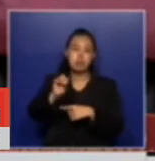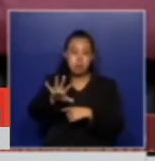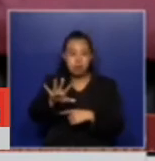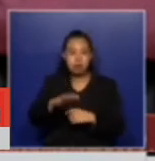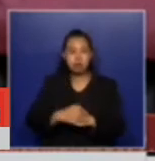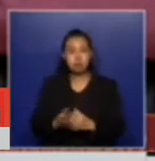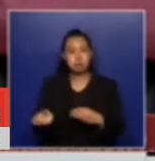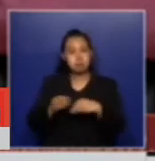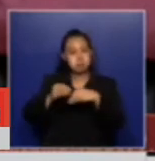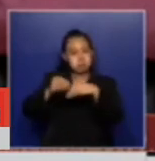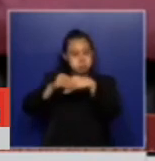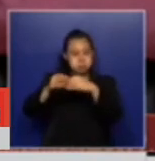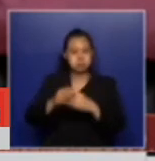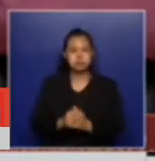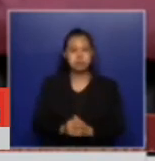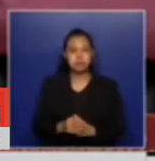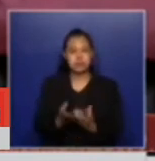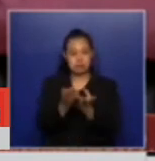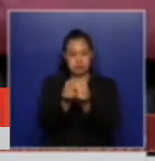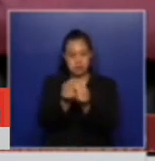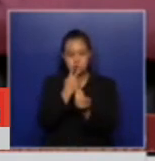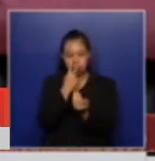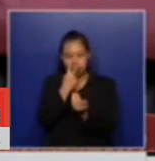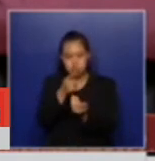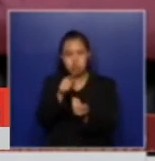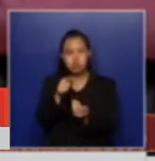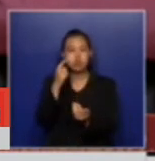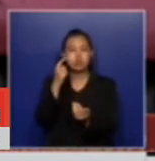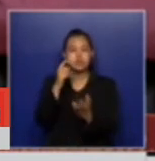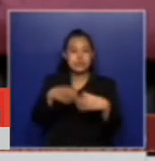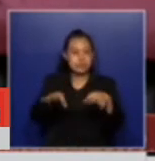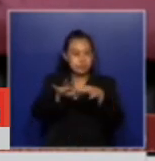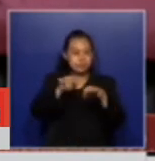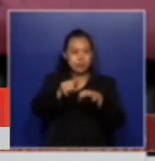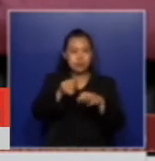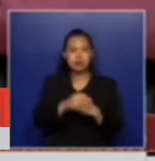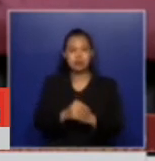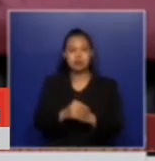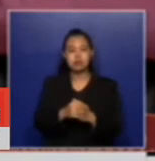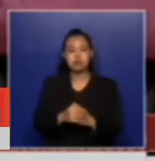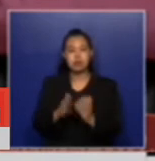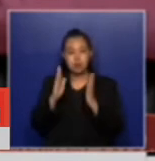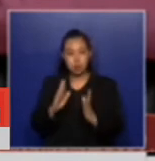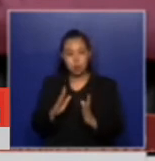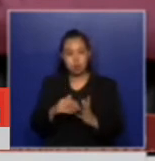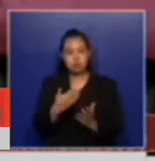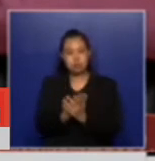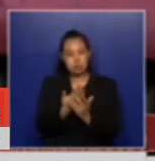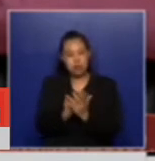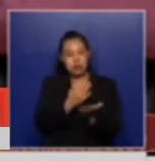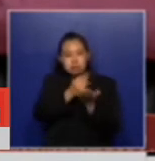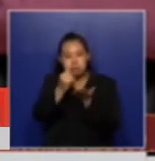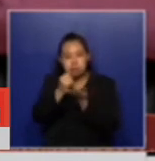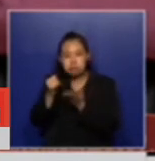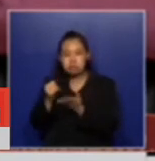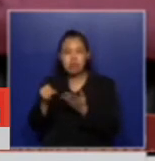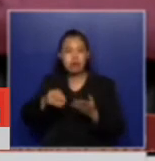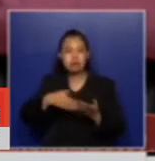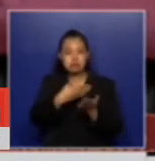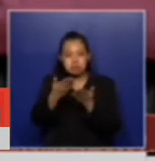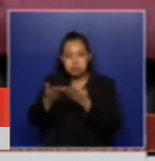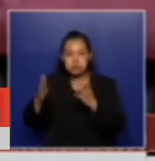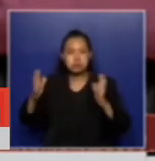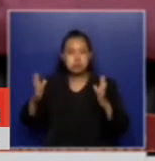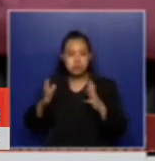นตัวเลขสำคัญนะครับที่จะสะท้อนว่ามันจะเป็นตัวฉุดกำลังซื้อของพี่น้องประชาชนนะครับ